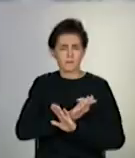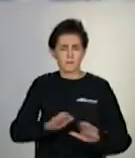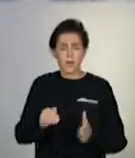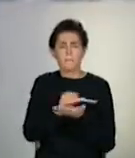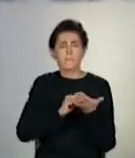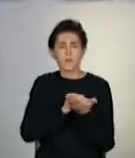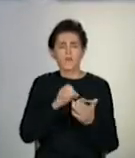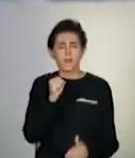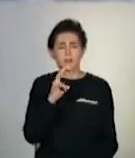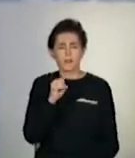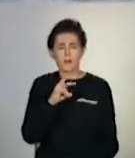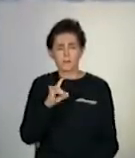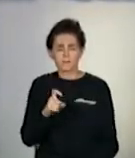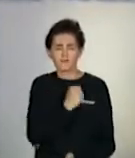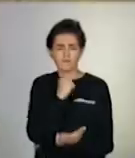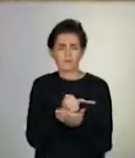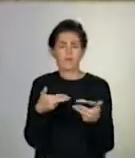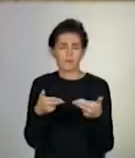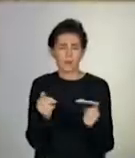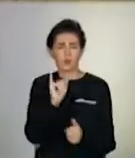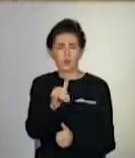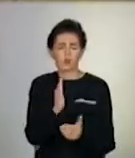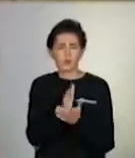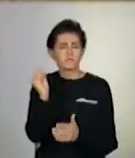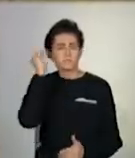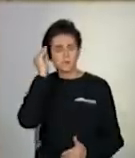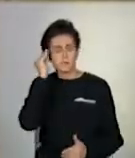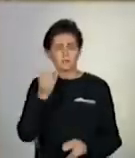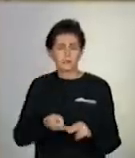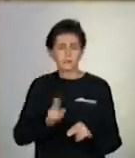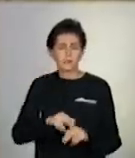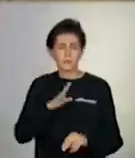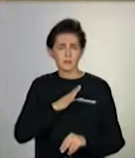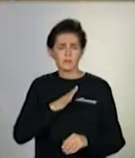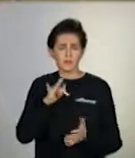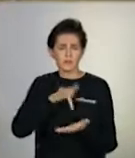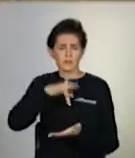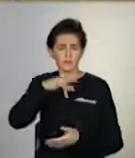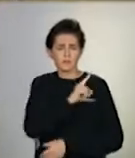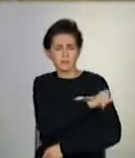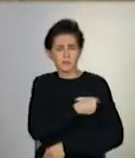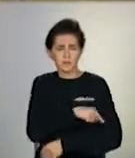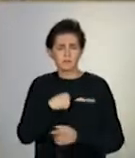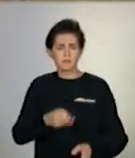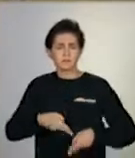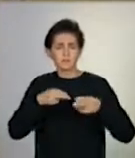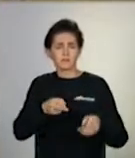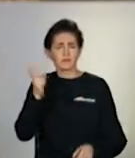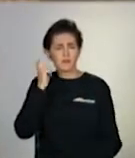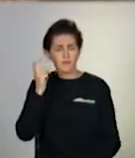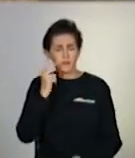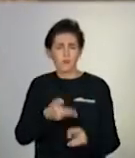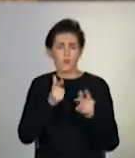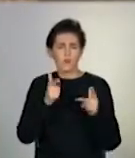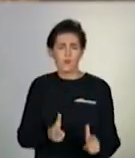повторні аналізи підтвердили страшні підозри. Такої думки були і столичні медики. Я поїхала в Київ за вторим врачебним мнінням.